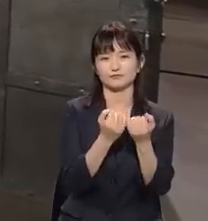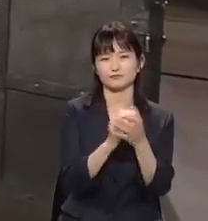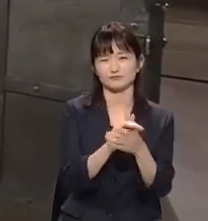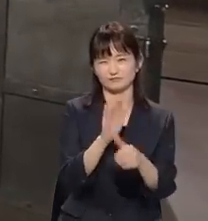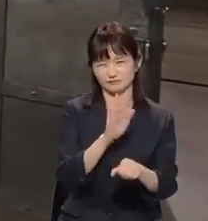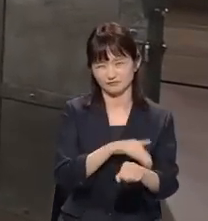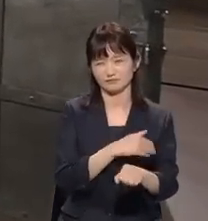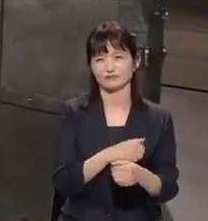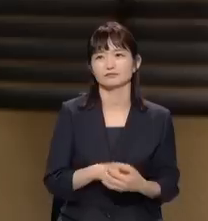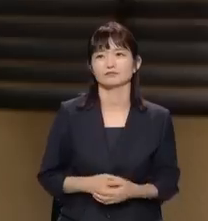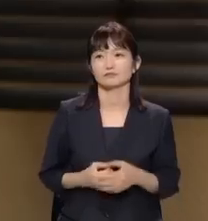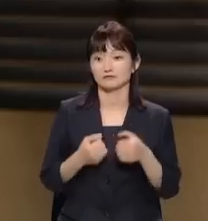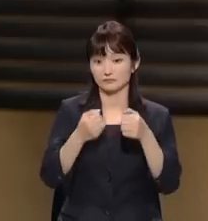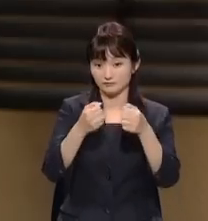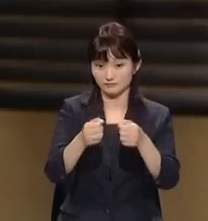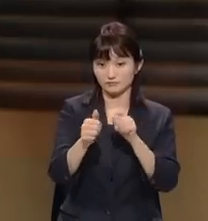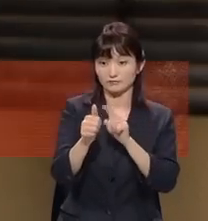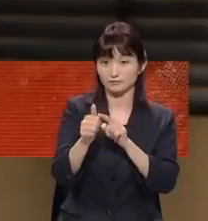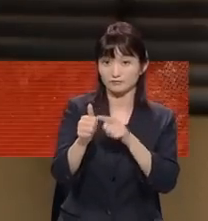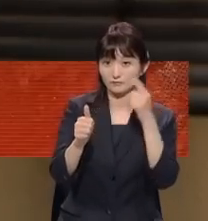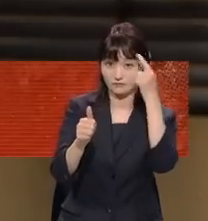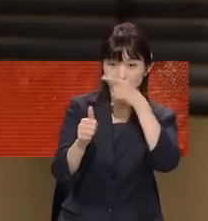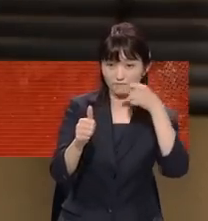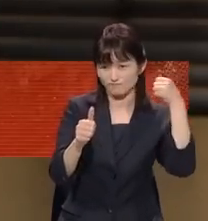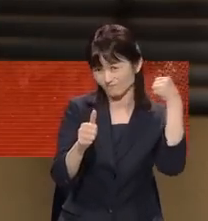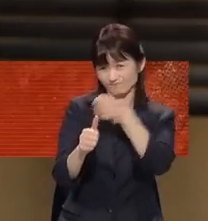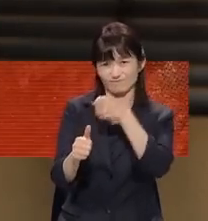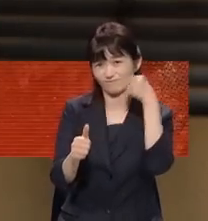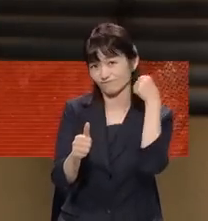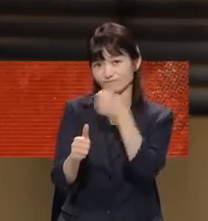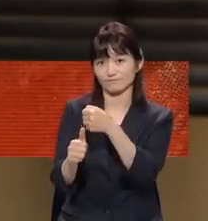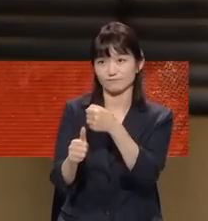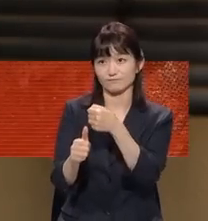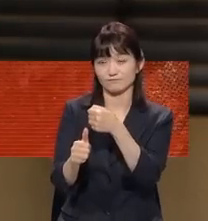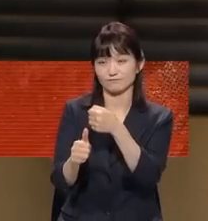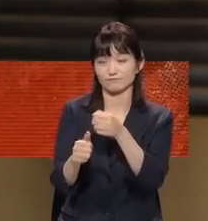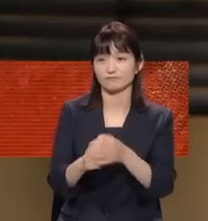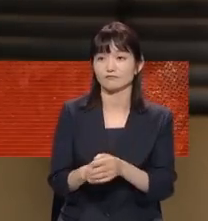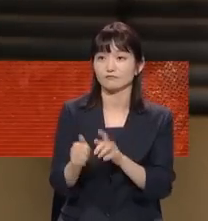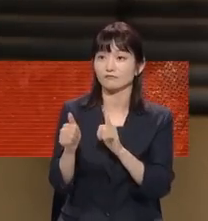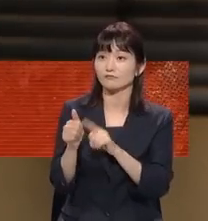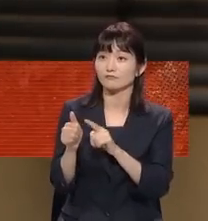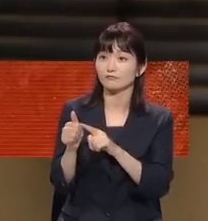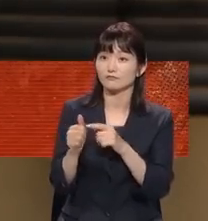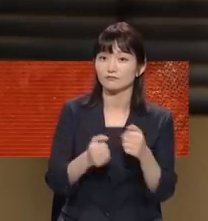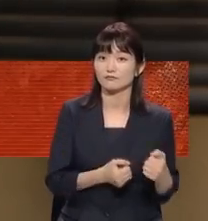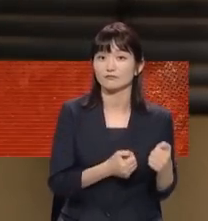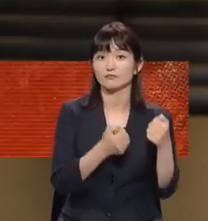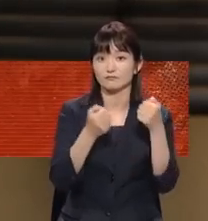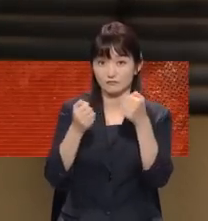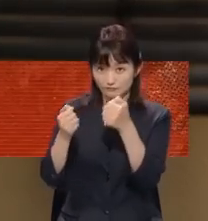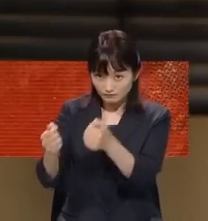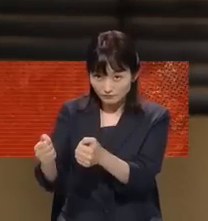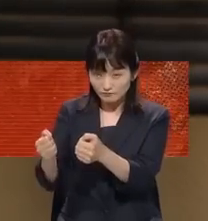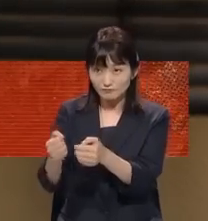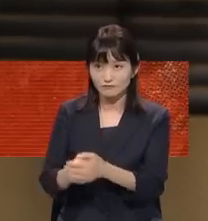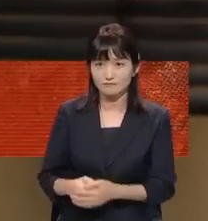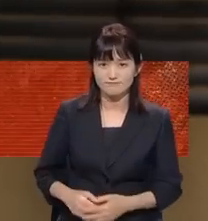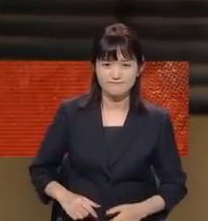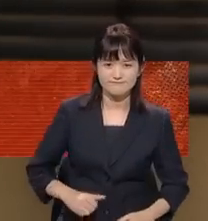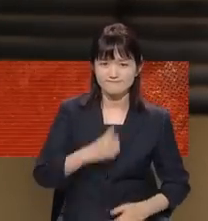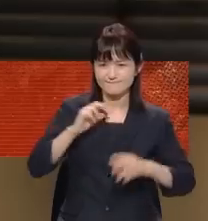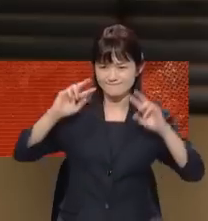없죠 일단 운전 중에 남자친구 얼굴을 주먹으로 때리기 했으니까 그런데이 남자친구 차를 세웁니다 정말 열이